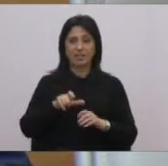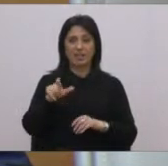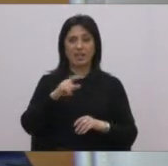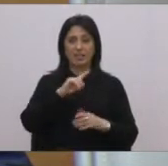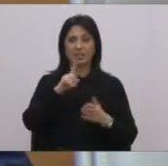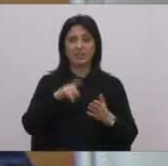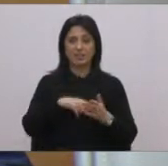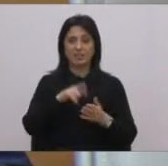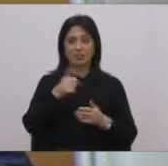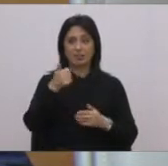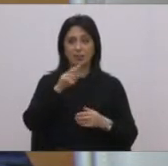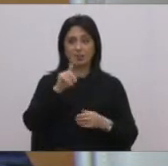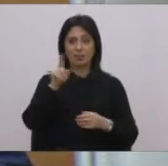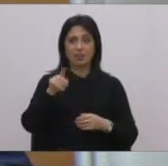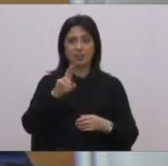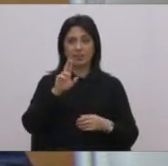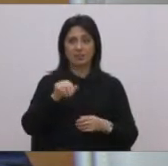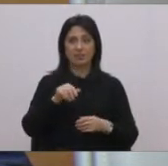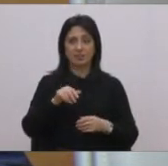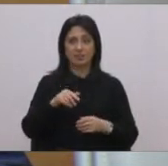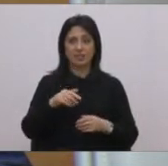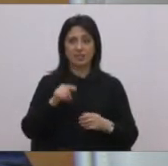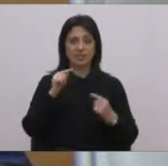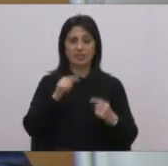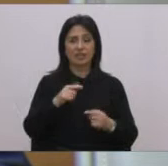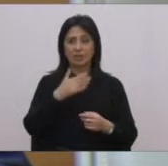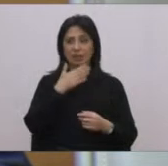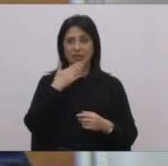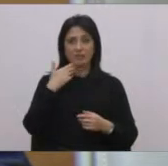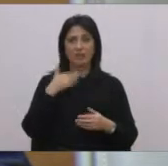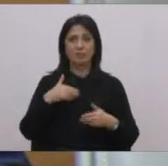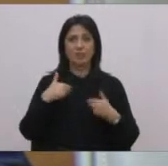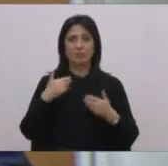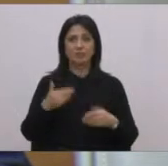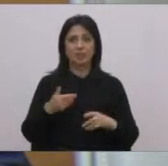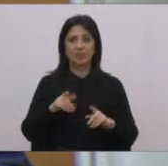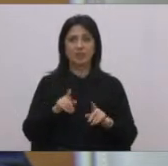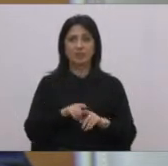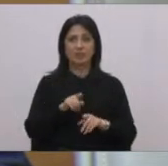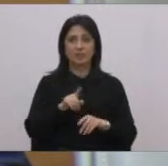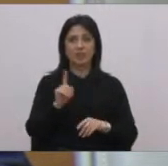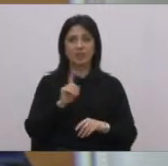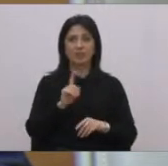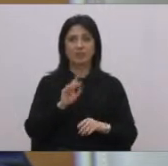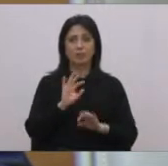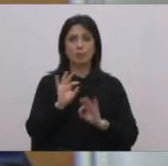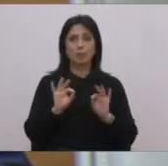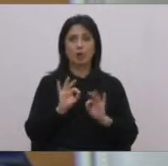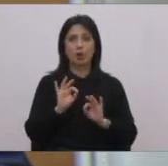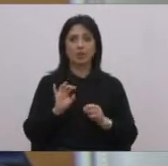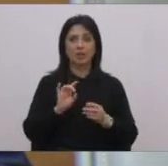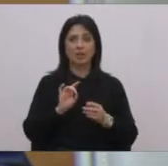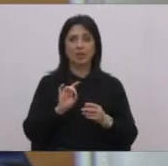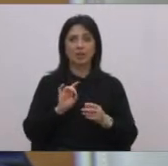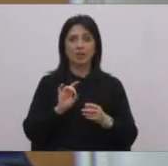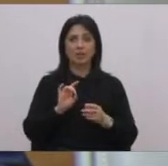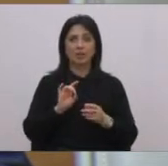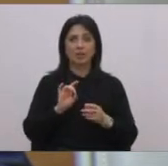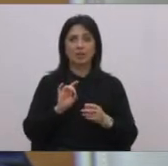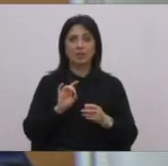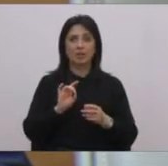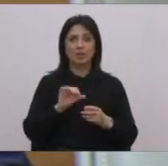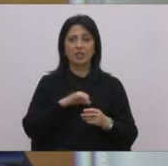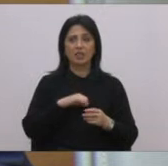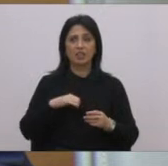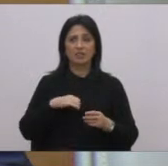hoada, spune, premier ministru, da, țina de ghiararis, mie sal me baisit, da, ragaz, proiecti tanaris, da,